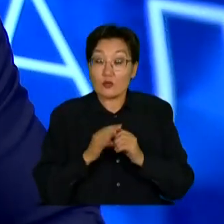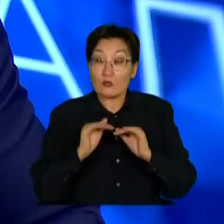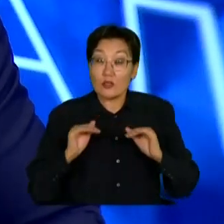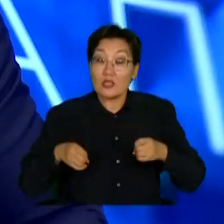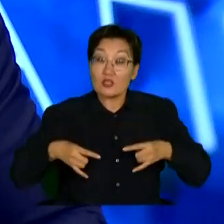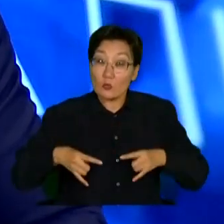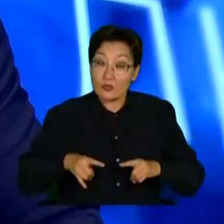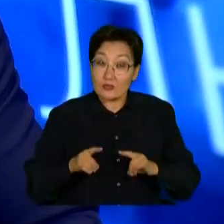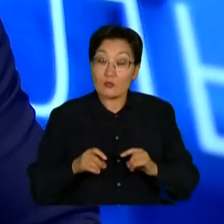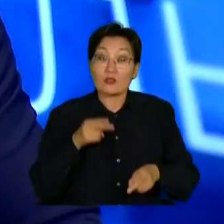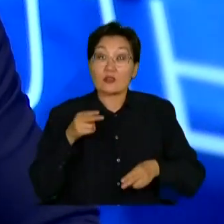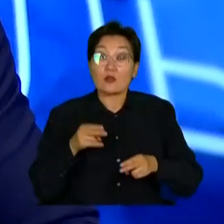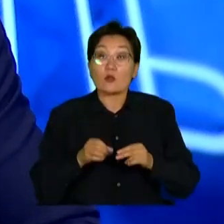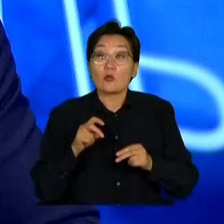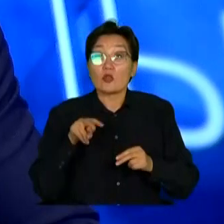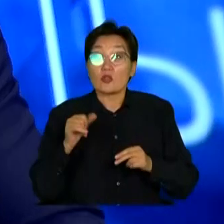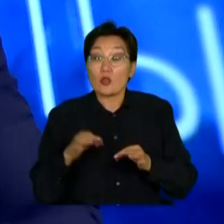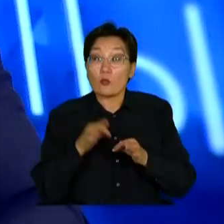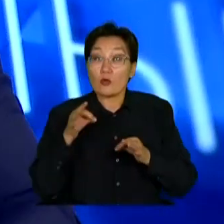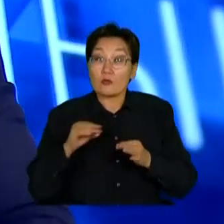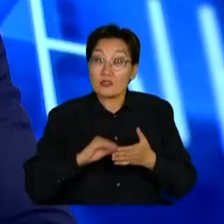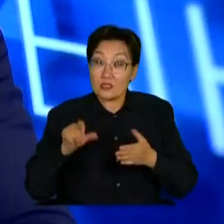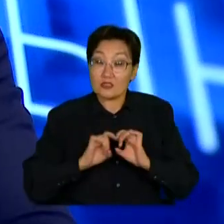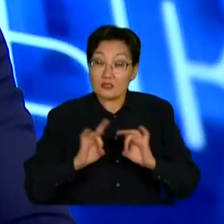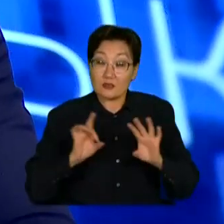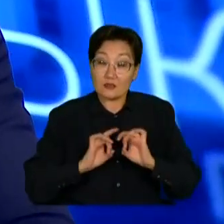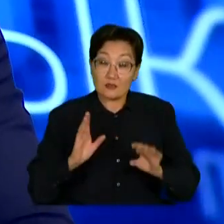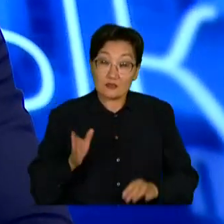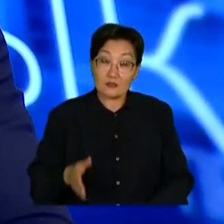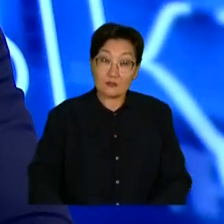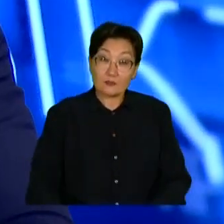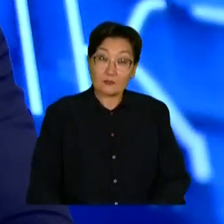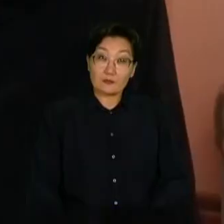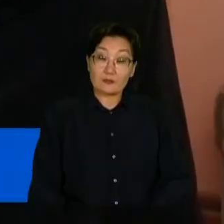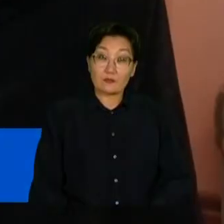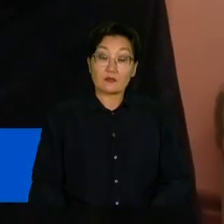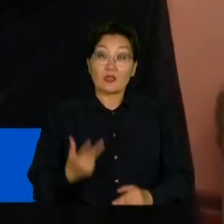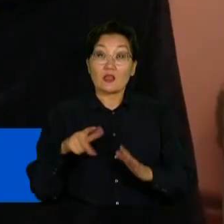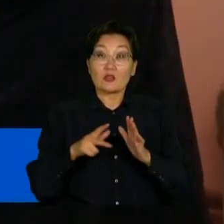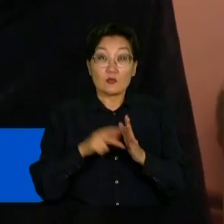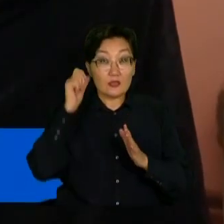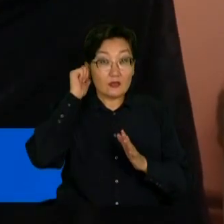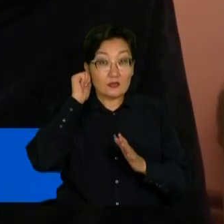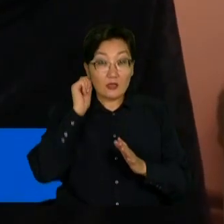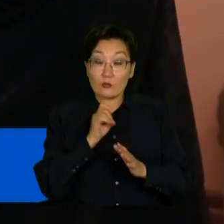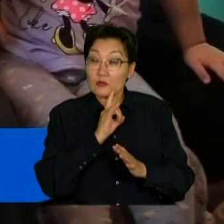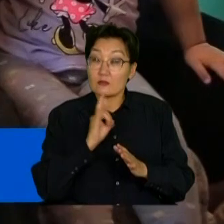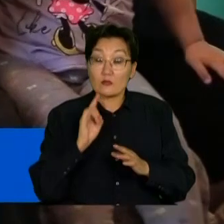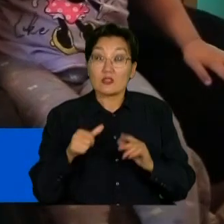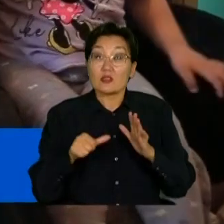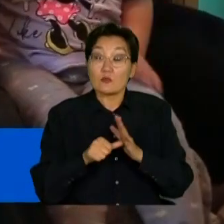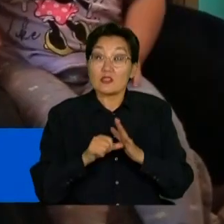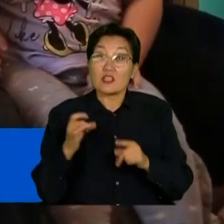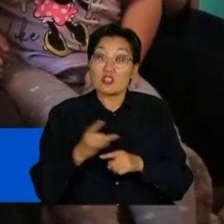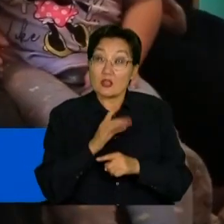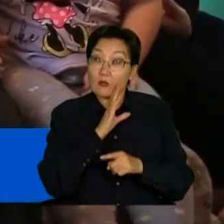дүниеге келген. Ұлытау облысындағы әріптесіміз Алтынгүл Төлегенова жалғастырады. 38 жастағы Асен Бердалина осымен 6-шы